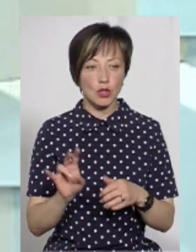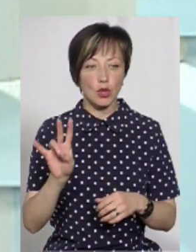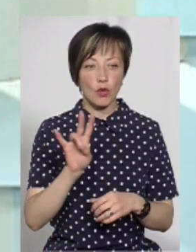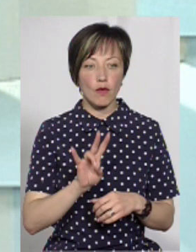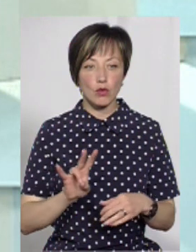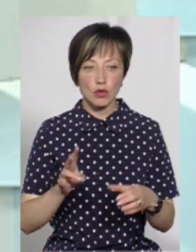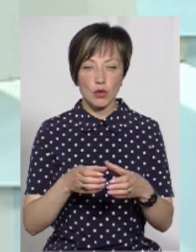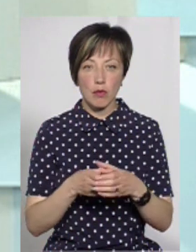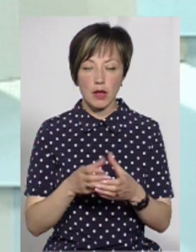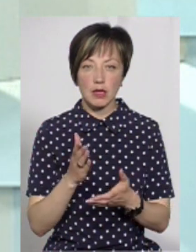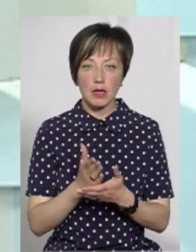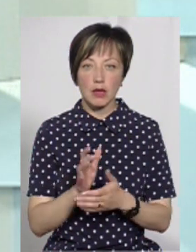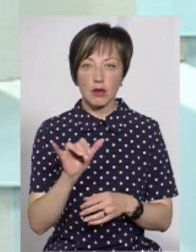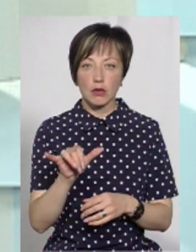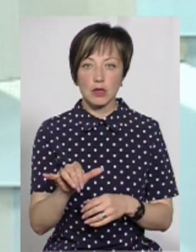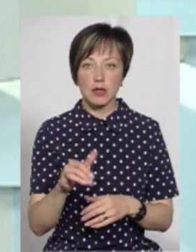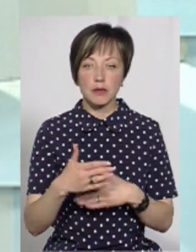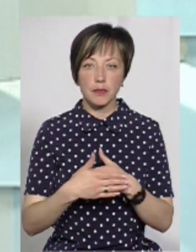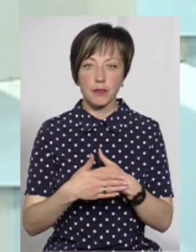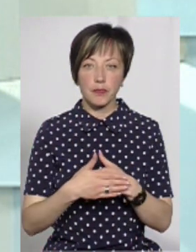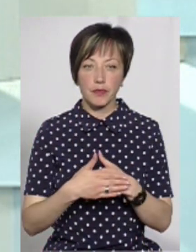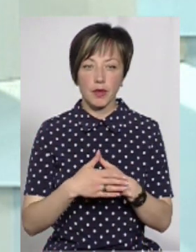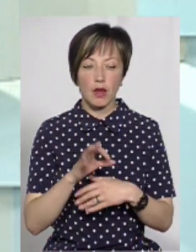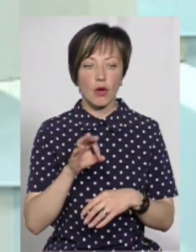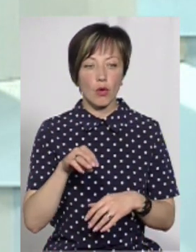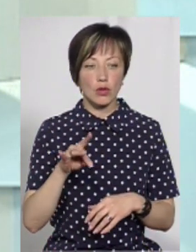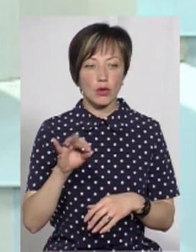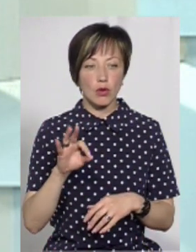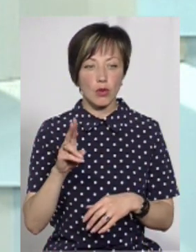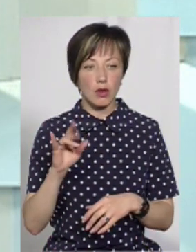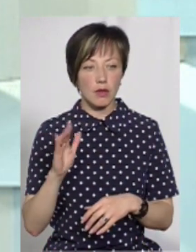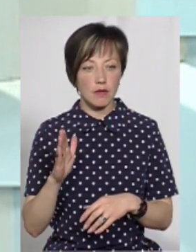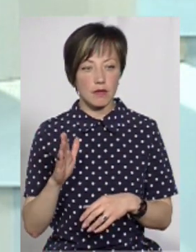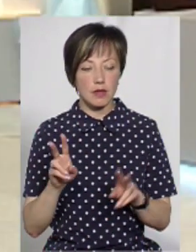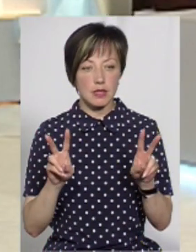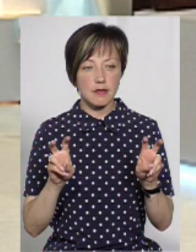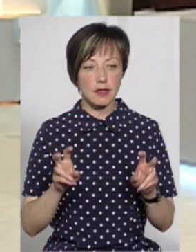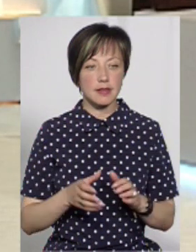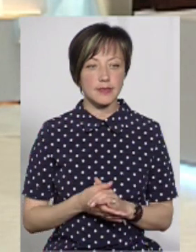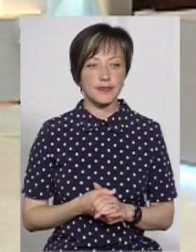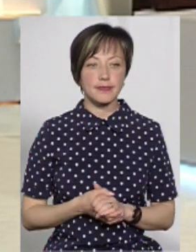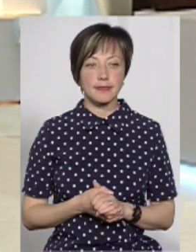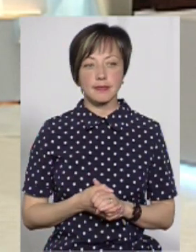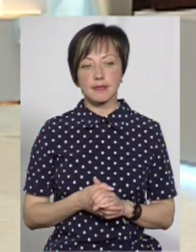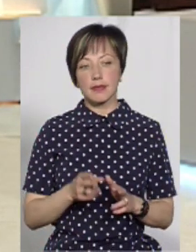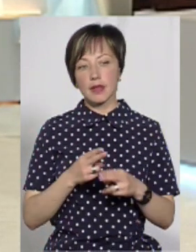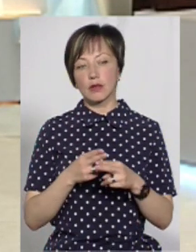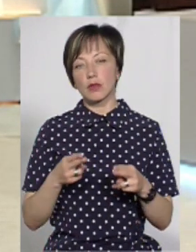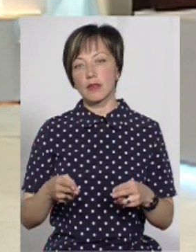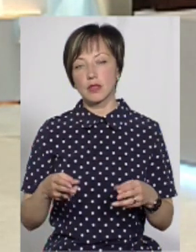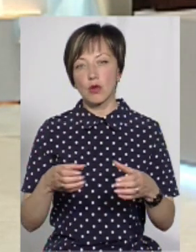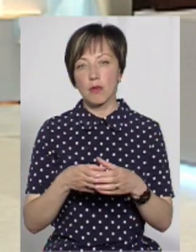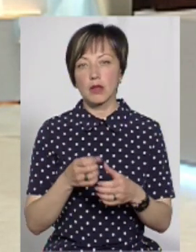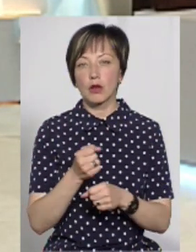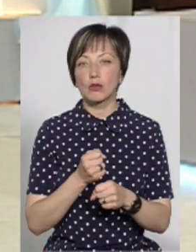Новоушицька громада, в них є там Отроків, чи Отроків, правильно він називається. Тобто Дунаєвецька громада